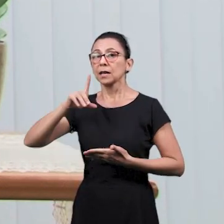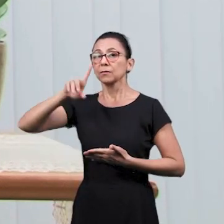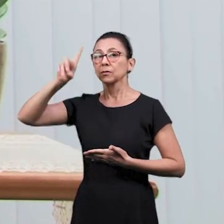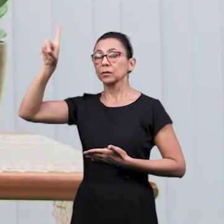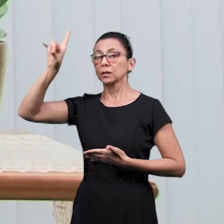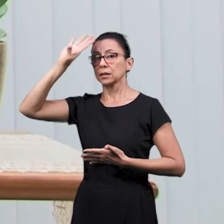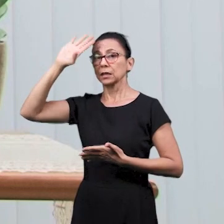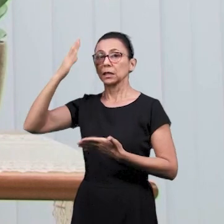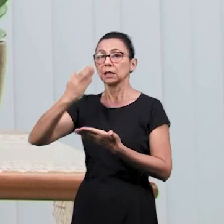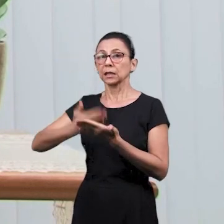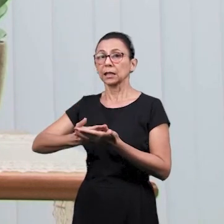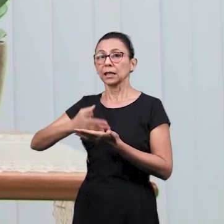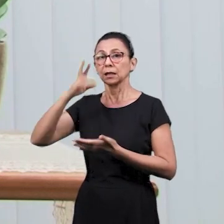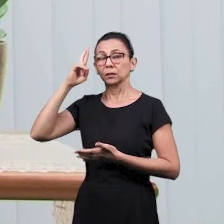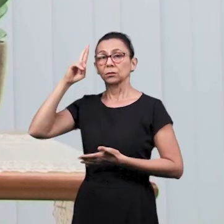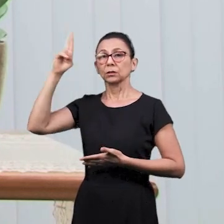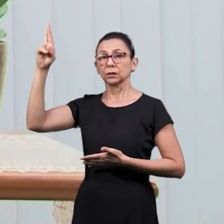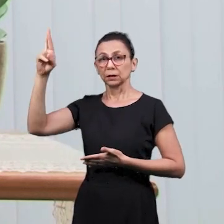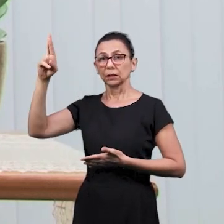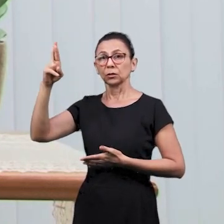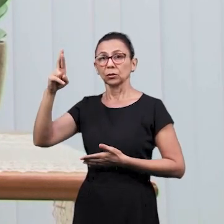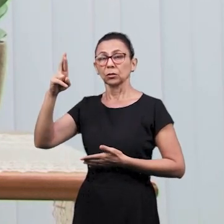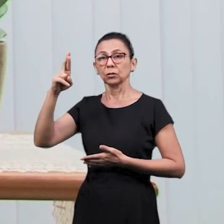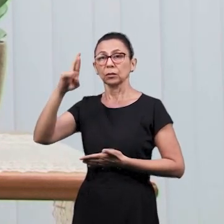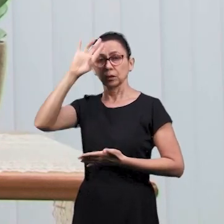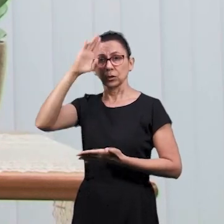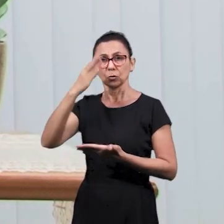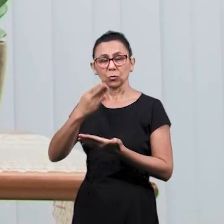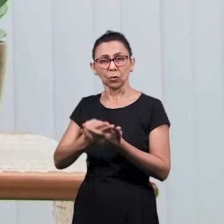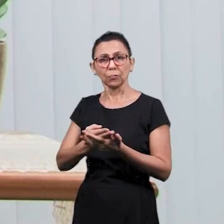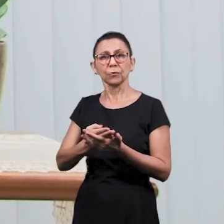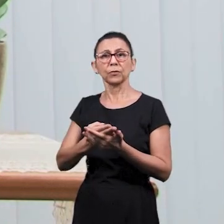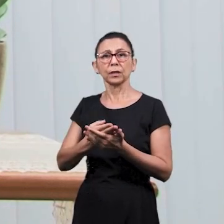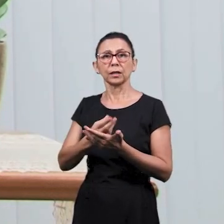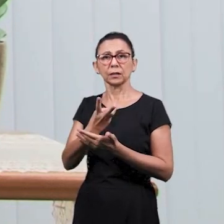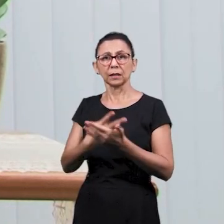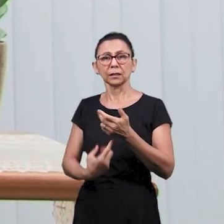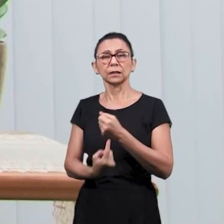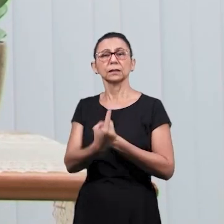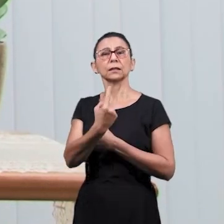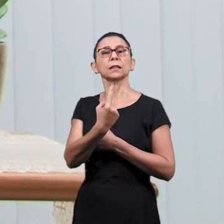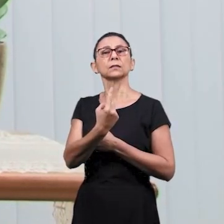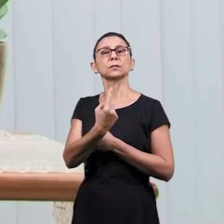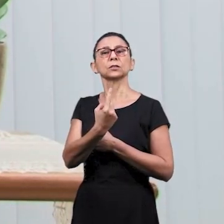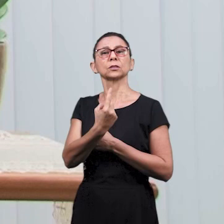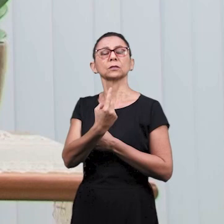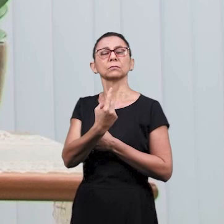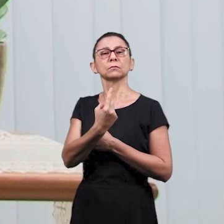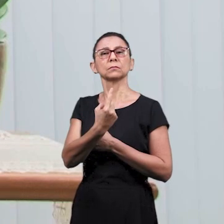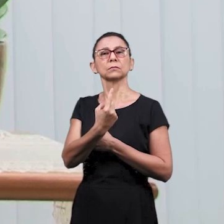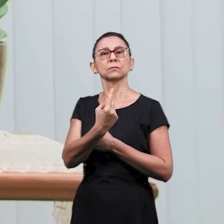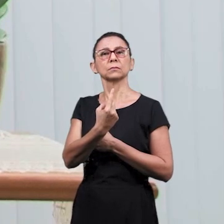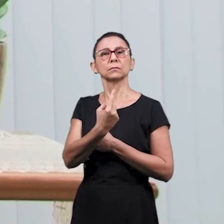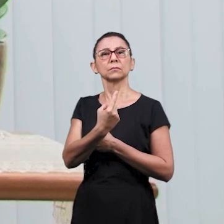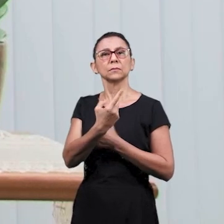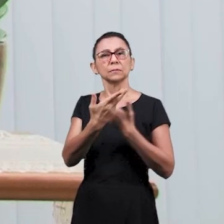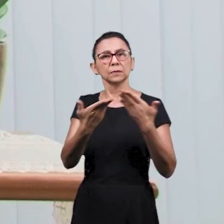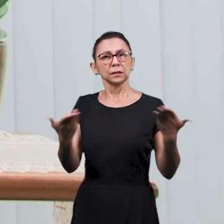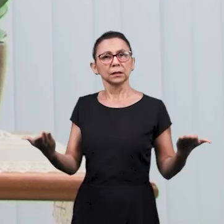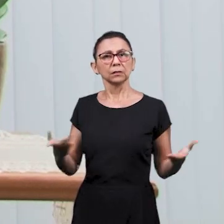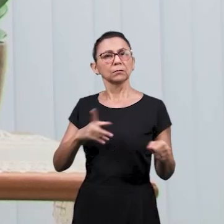Господь, Ему принадлежит вся слава, нашему Богу, Отцу и Сыну, и Духу Святому, и Он достоин всей